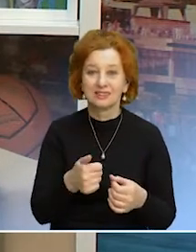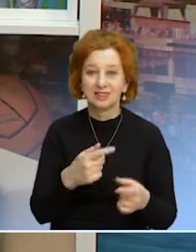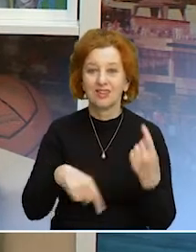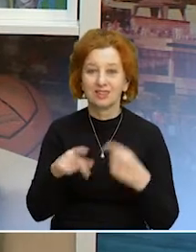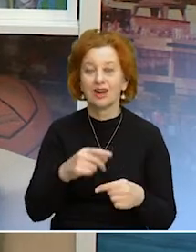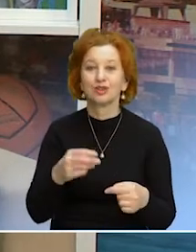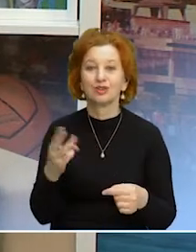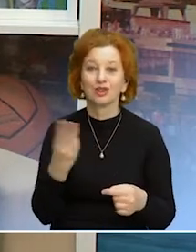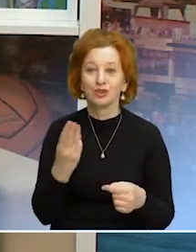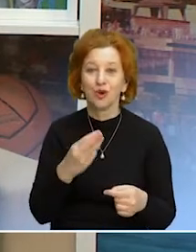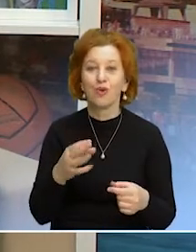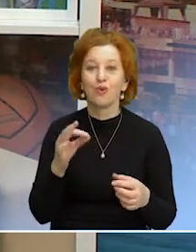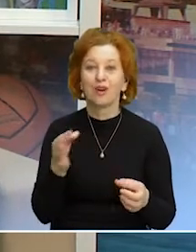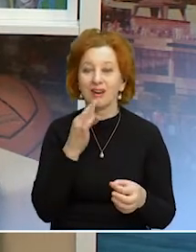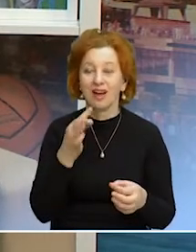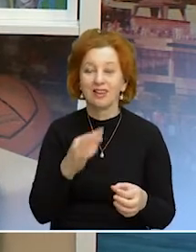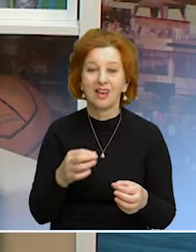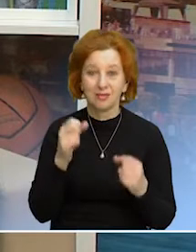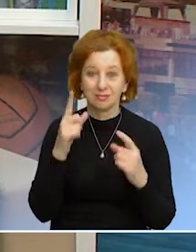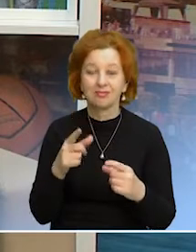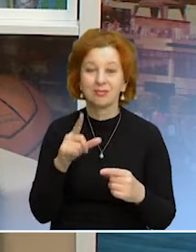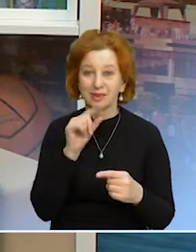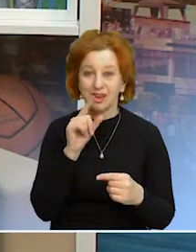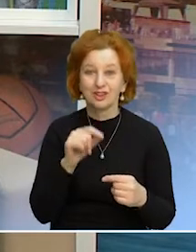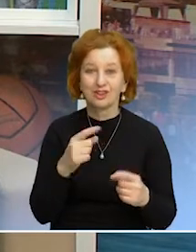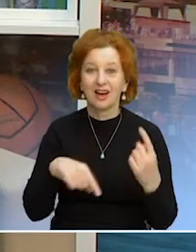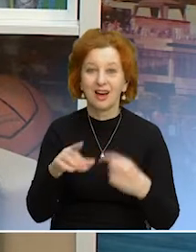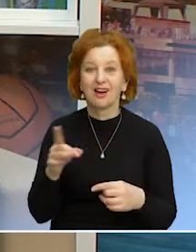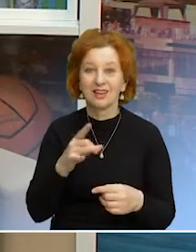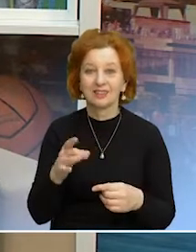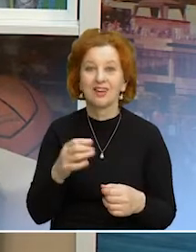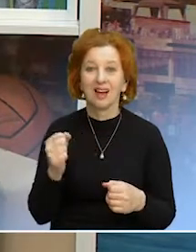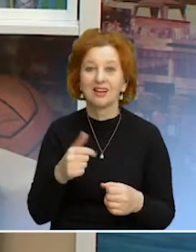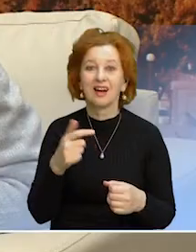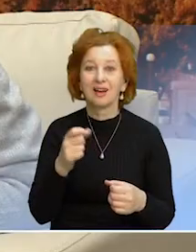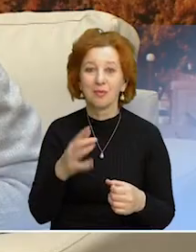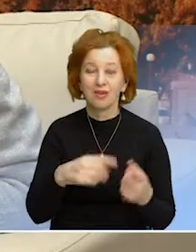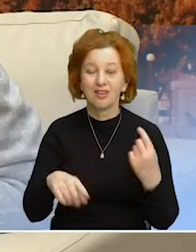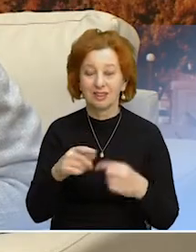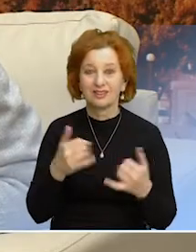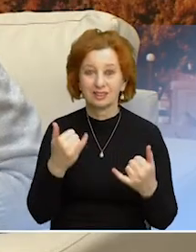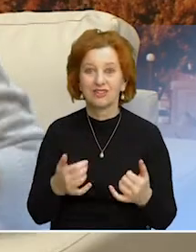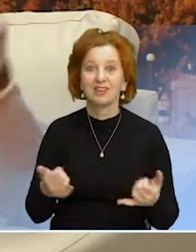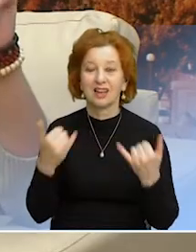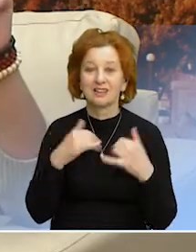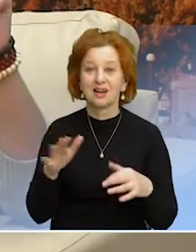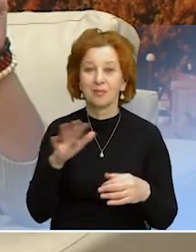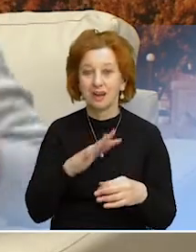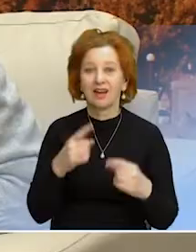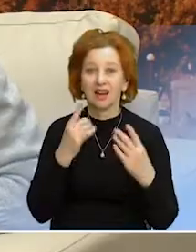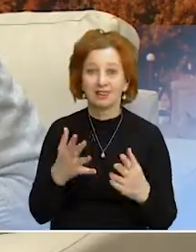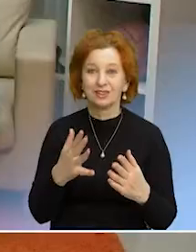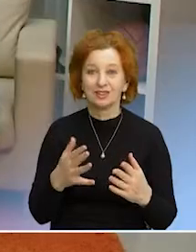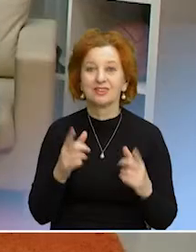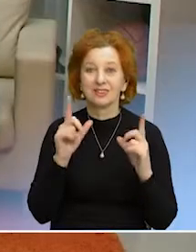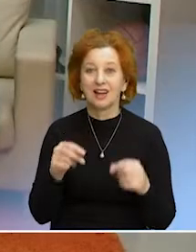завтра в эфире шоу «Ранняя пташка» на FM на Дону. Анна Глебова, Оксана Мирошниченко сейчас у нас в гостях были, есть